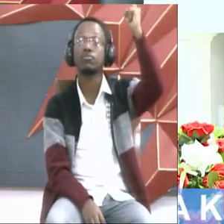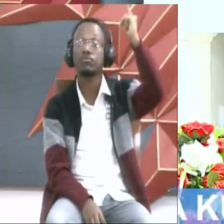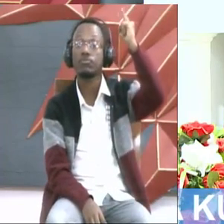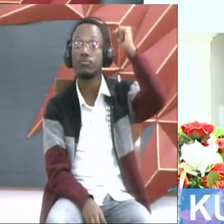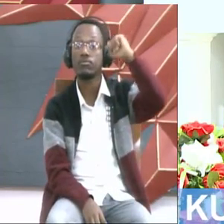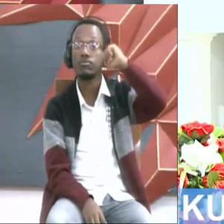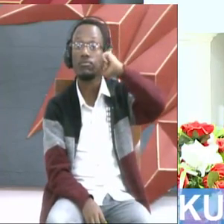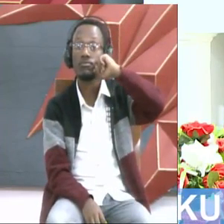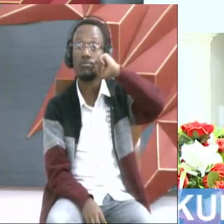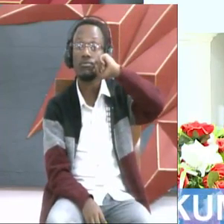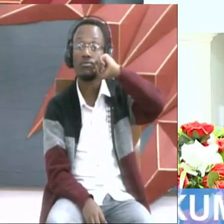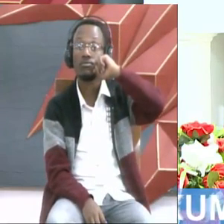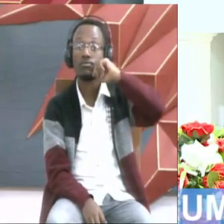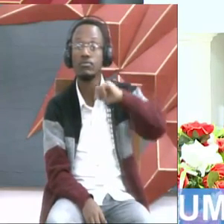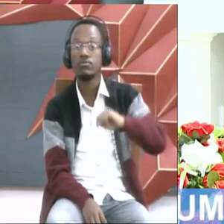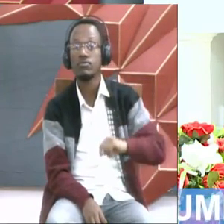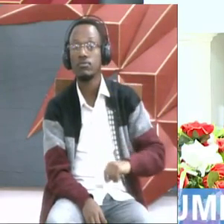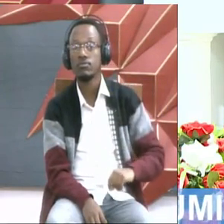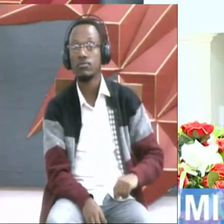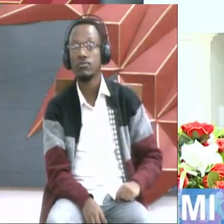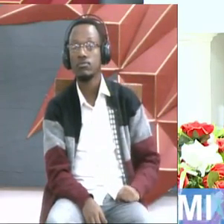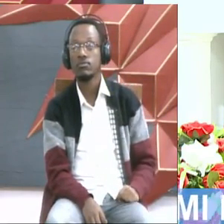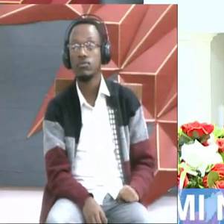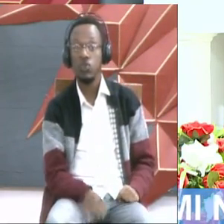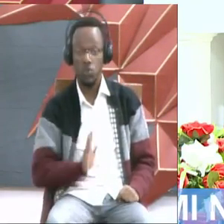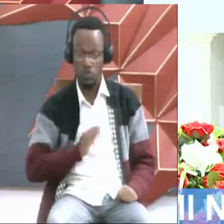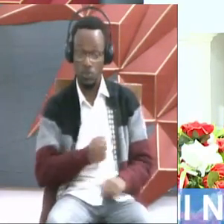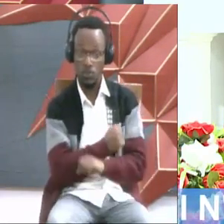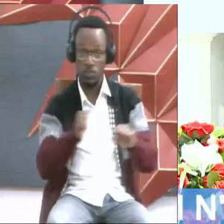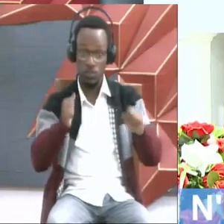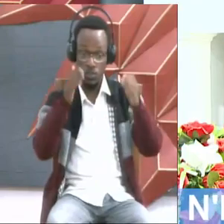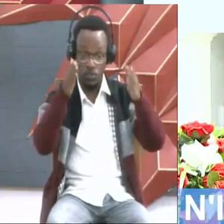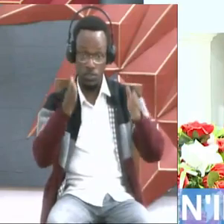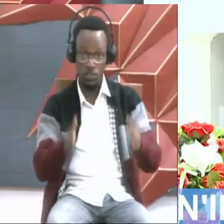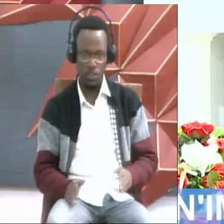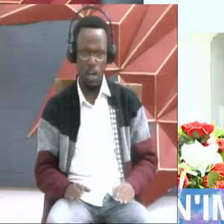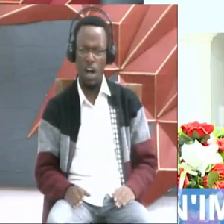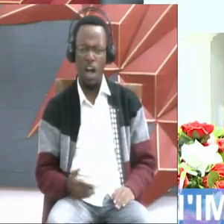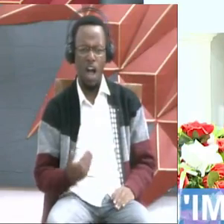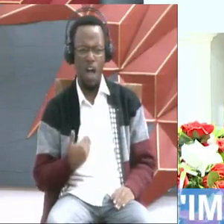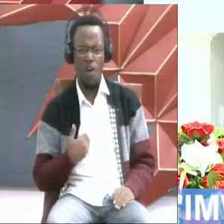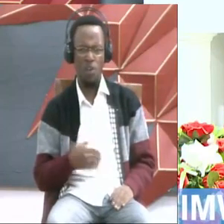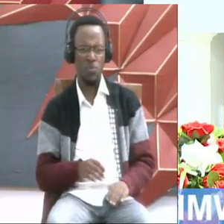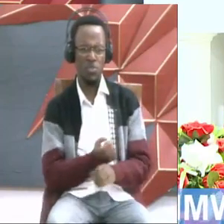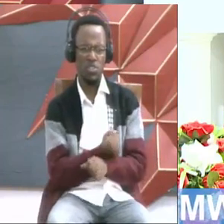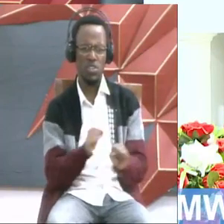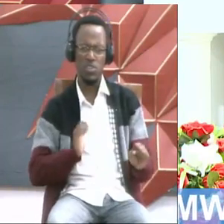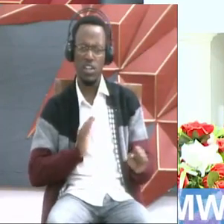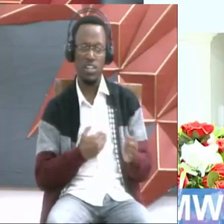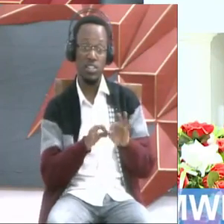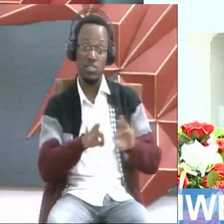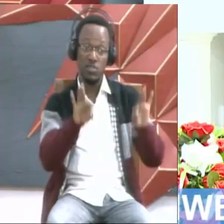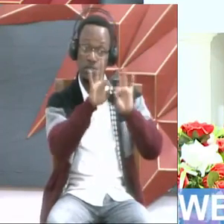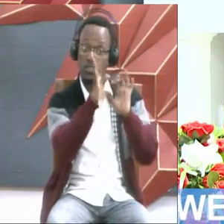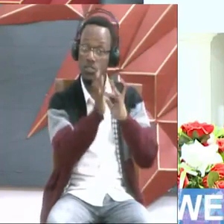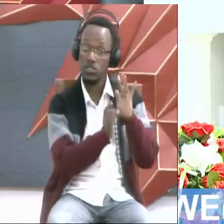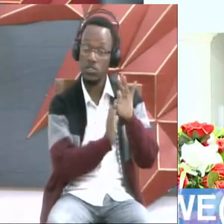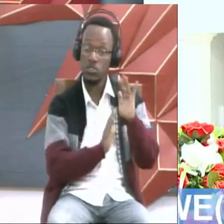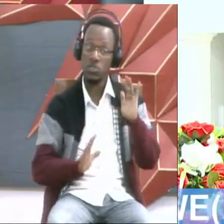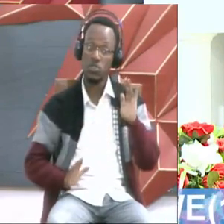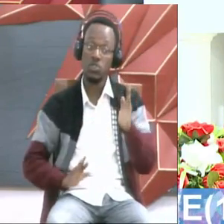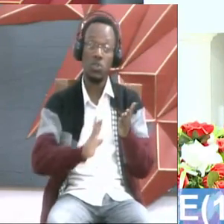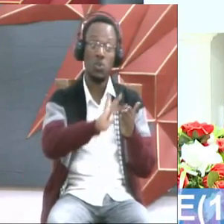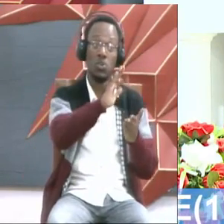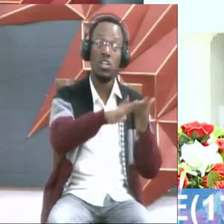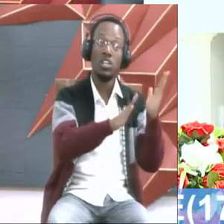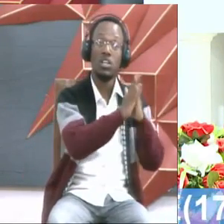sauveur. Amen. Umukiza wacu yadukirishije Yesu Kristo umwami wacu ubwiza